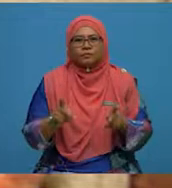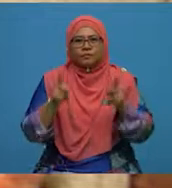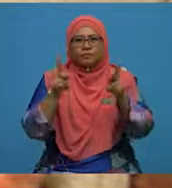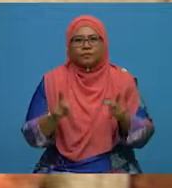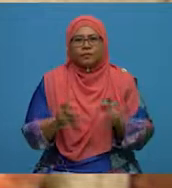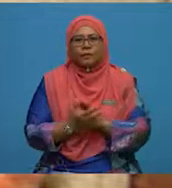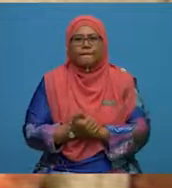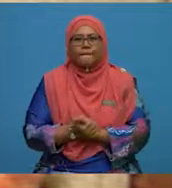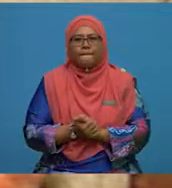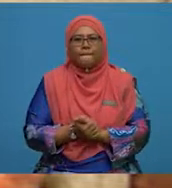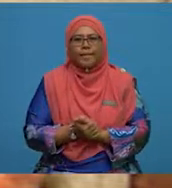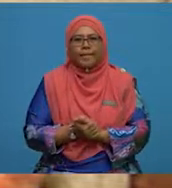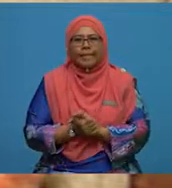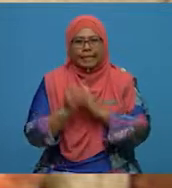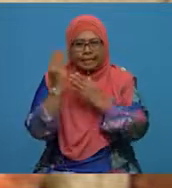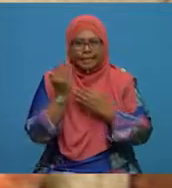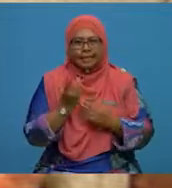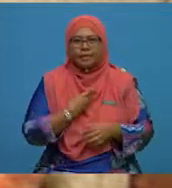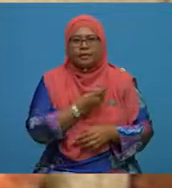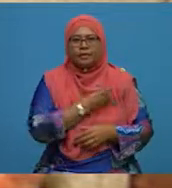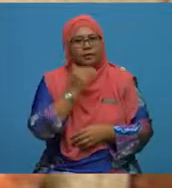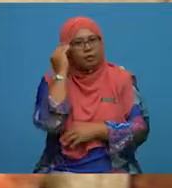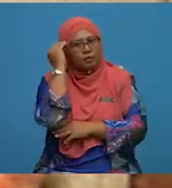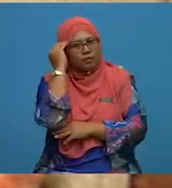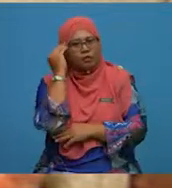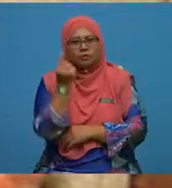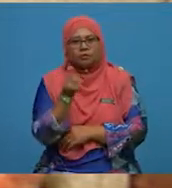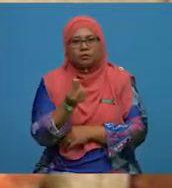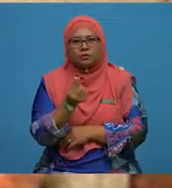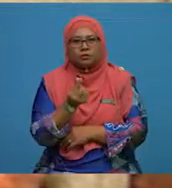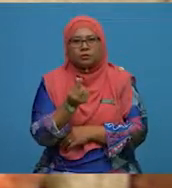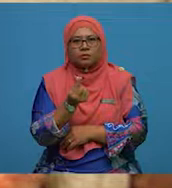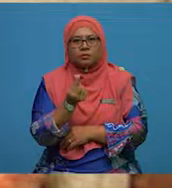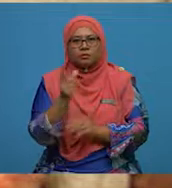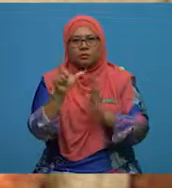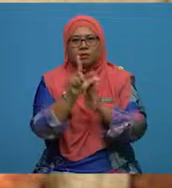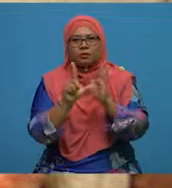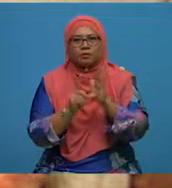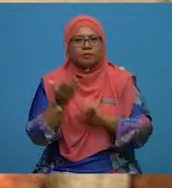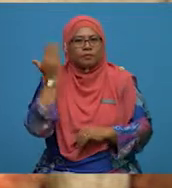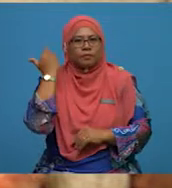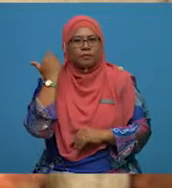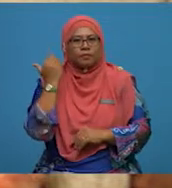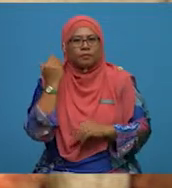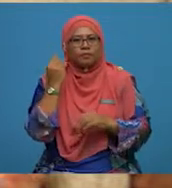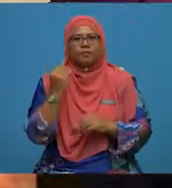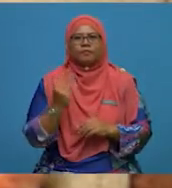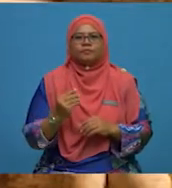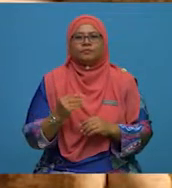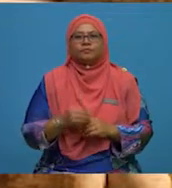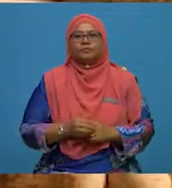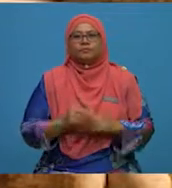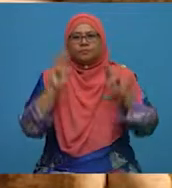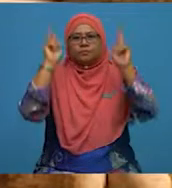Pelajar-pelajar, mari kita mengetahui sedikit latar belakang mengenai negara Mesir.